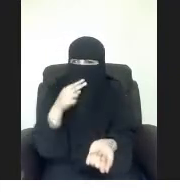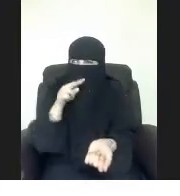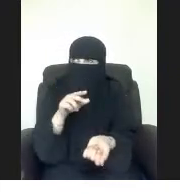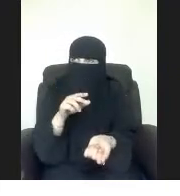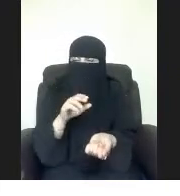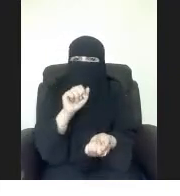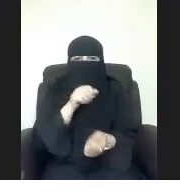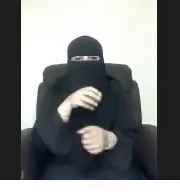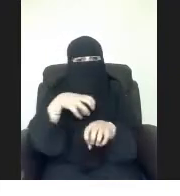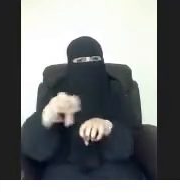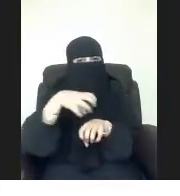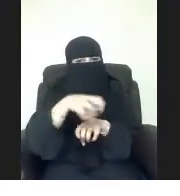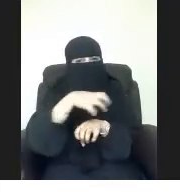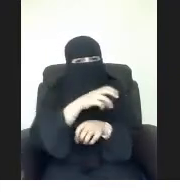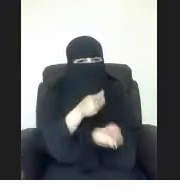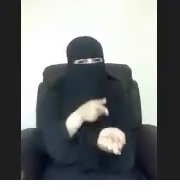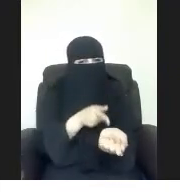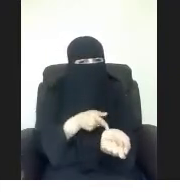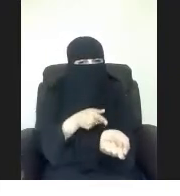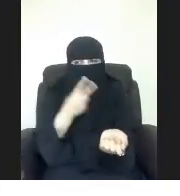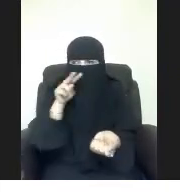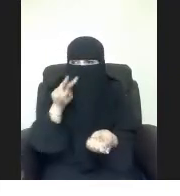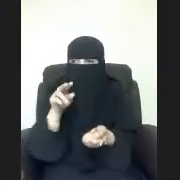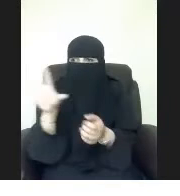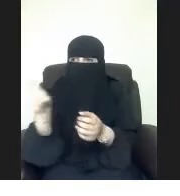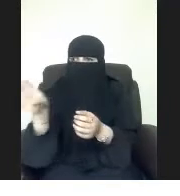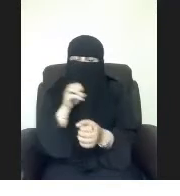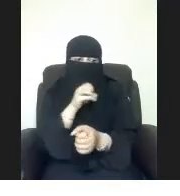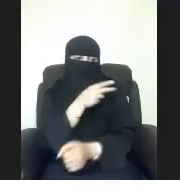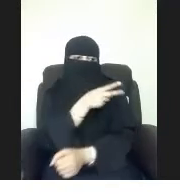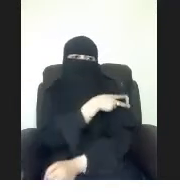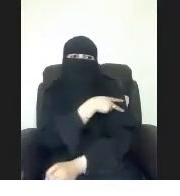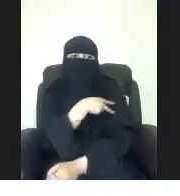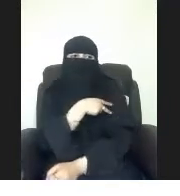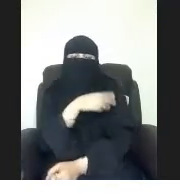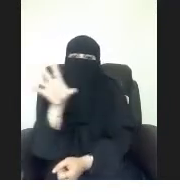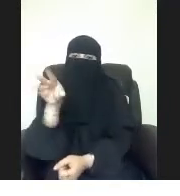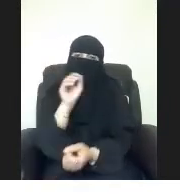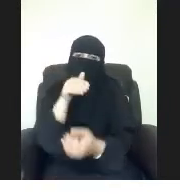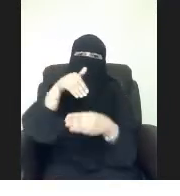الخاص. كل عضو هيئة التدريس يجعل له